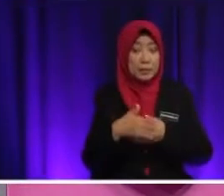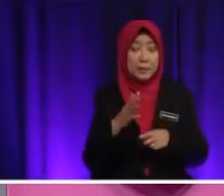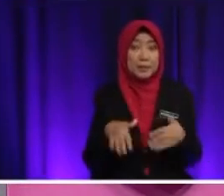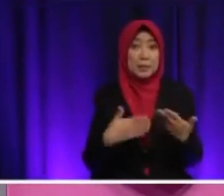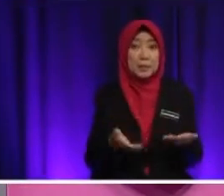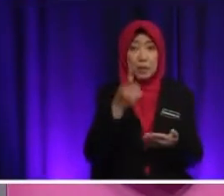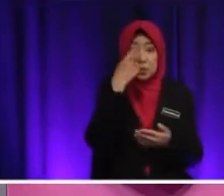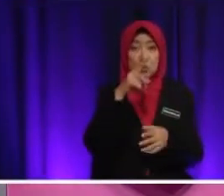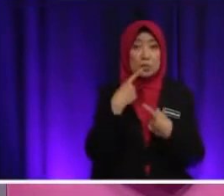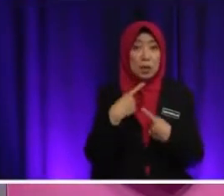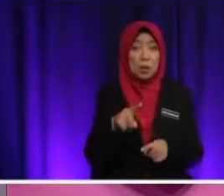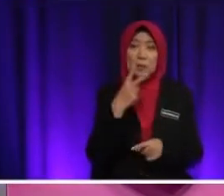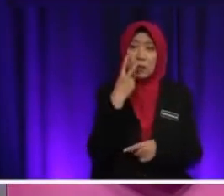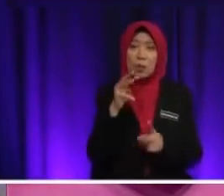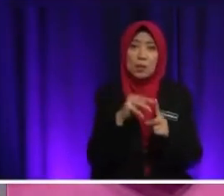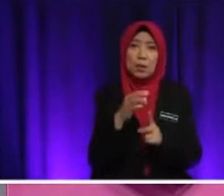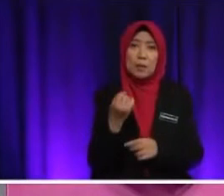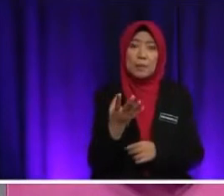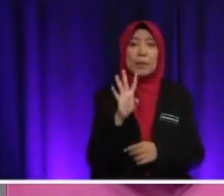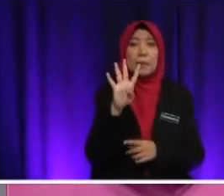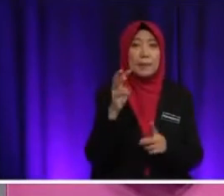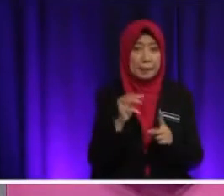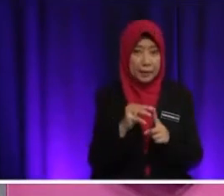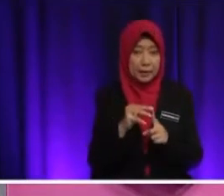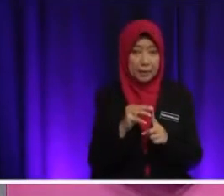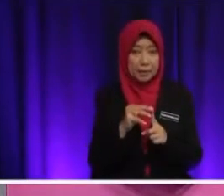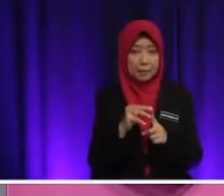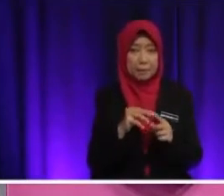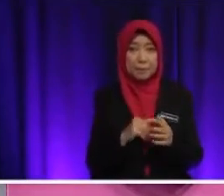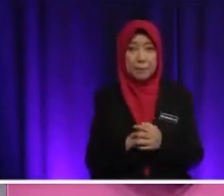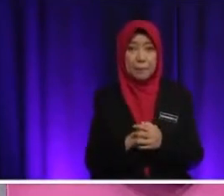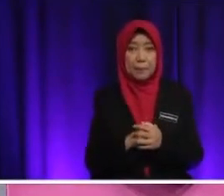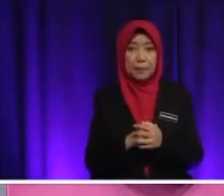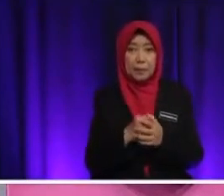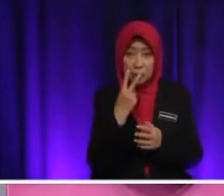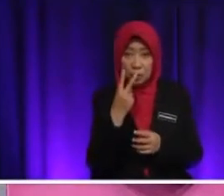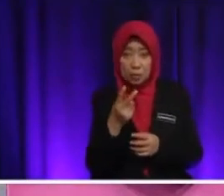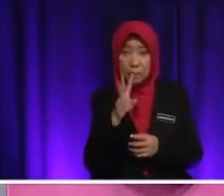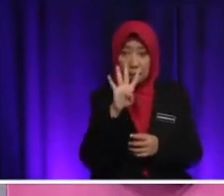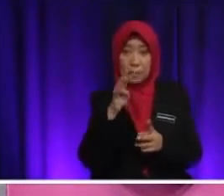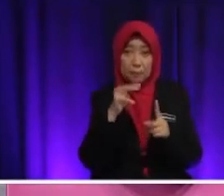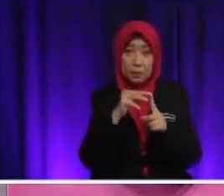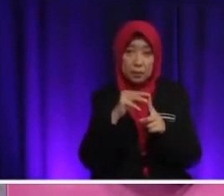soalan kebat, tengok dulu markahnya berapa? Empat markah. Nampak